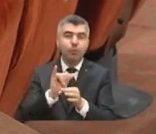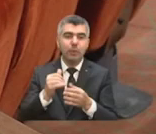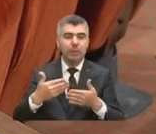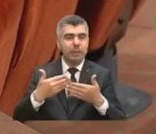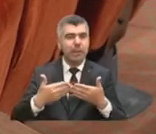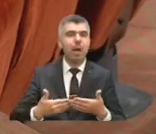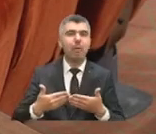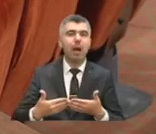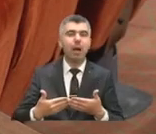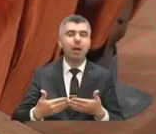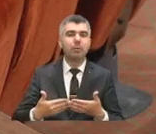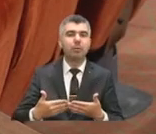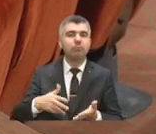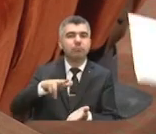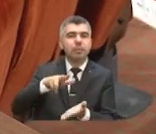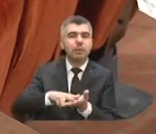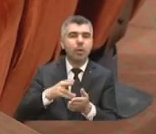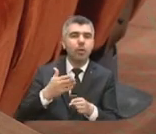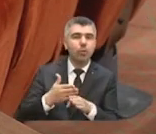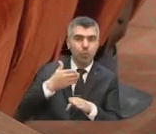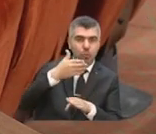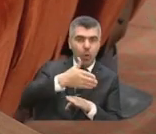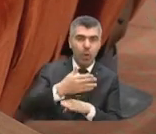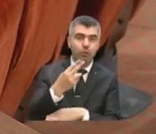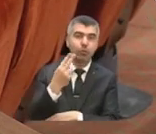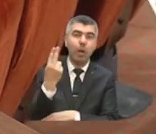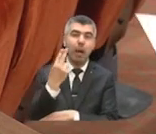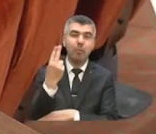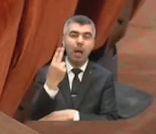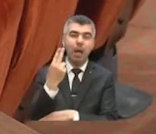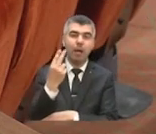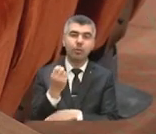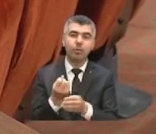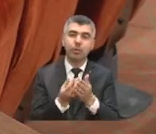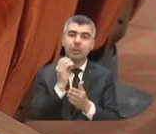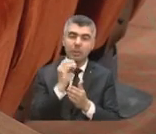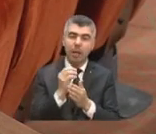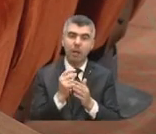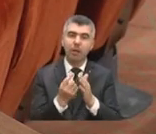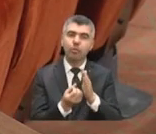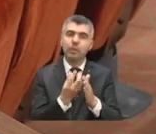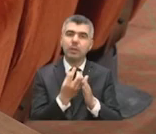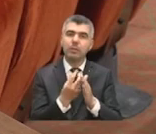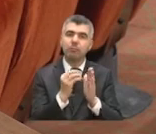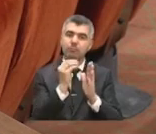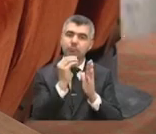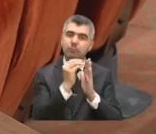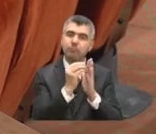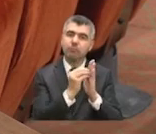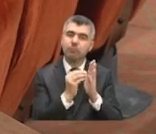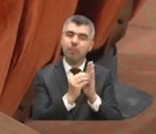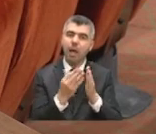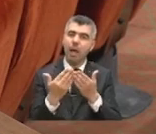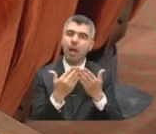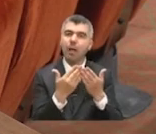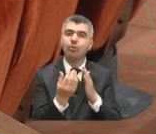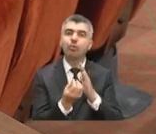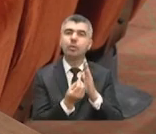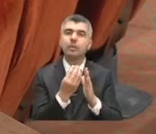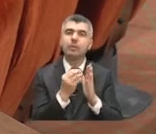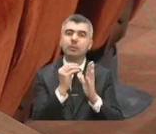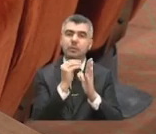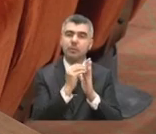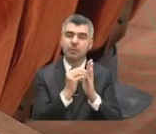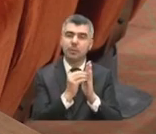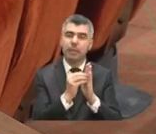دابا، هادو اللي الدخول الجامعي المقبل اللي كانت فيها بلورة ديال المسالك جديدة اللي كتلائم مع مع مع الجهة.